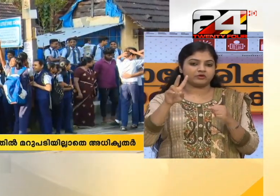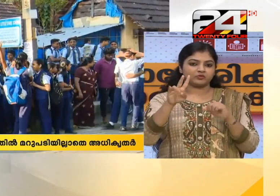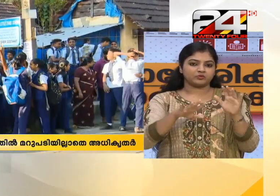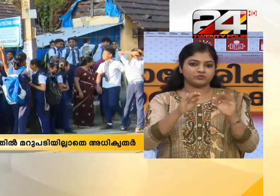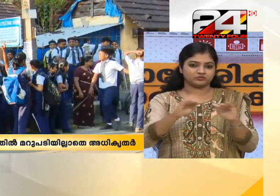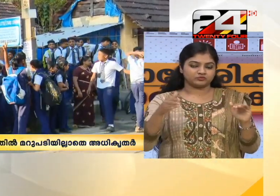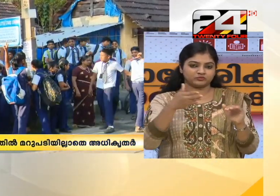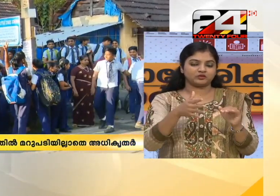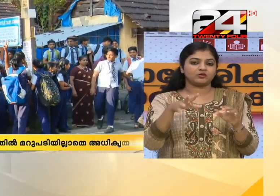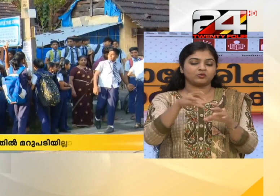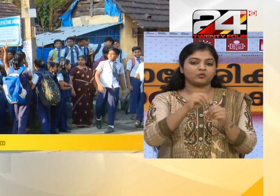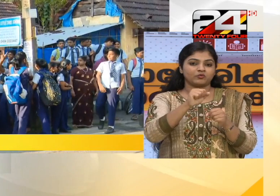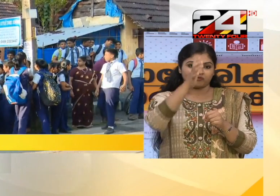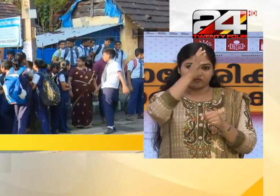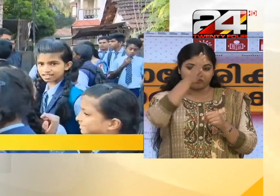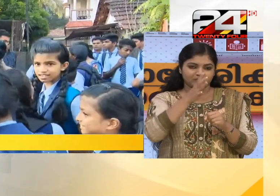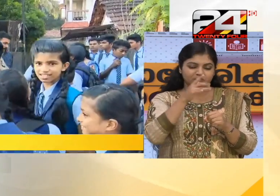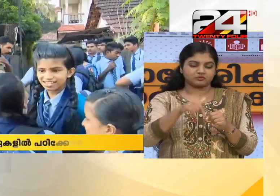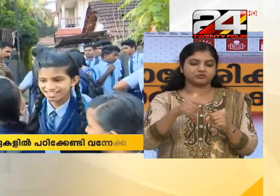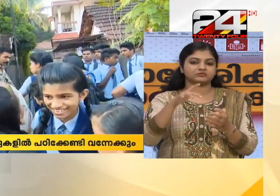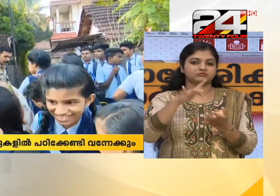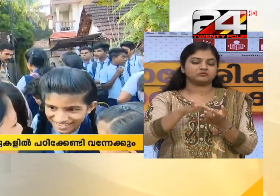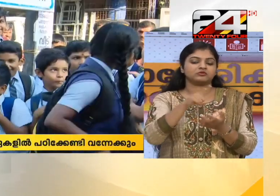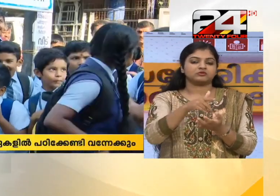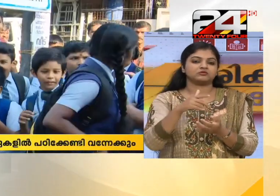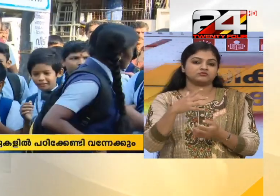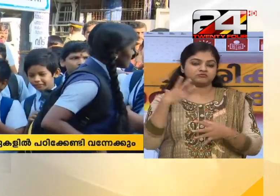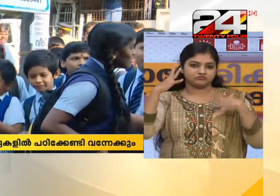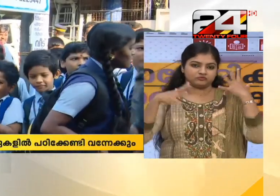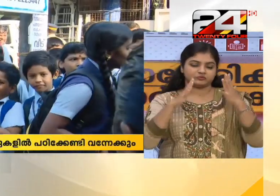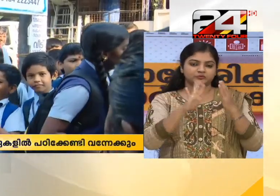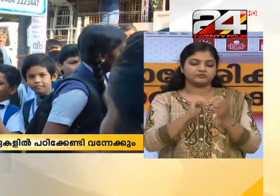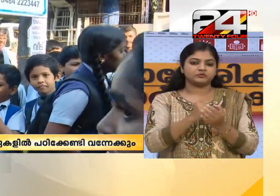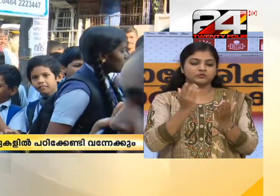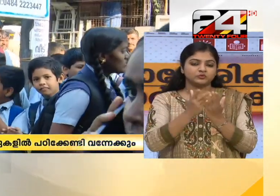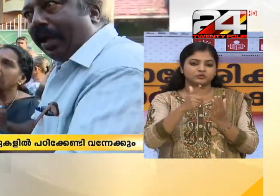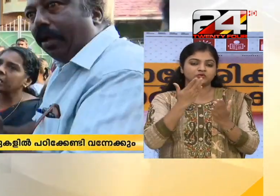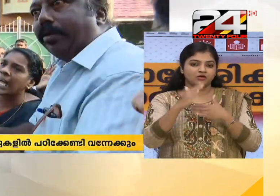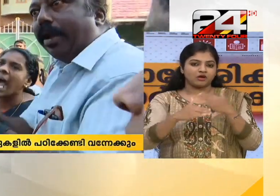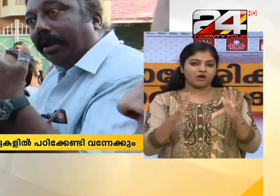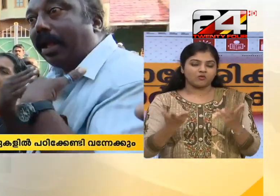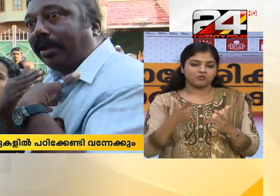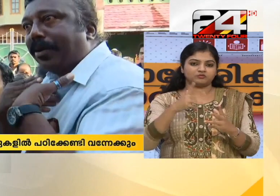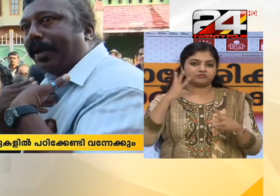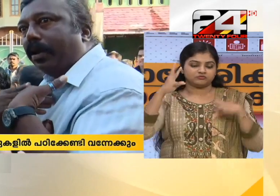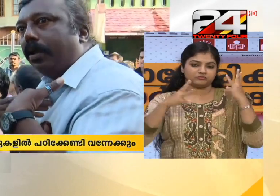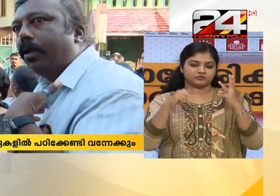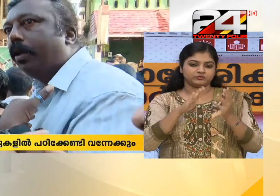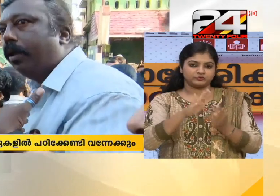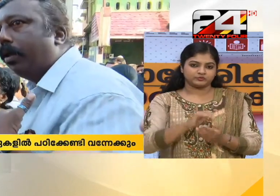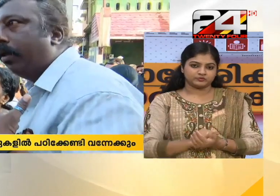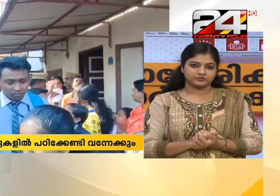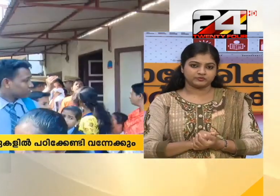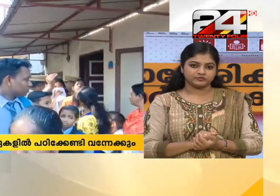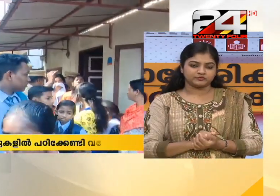29 വിദ്യാർത്ഥികളും അവരുടെ രക്ഷിതാക്കളും ഇപ്പോഴും ആശങ്കയിലാണ്. കുട്ടികളുടെ വിദ്യാഭ്യാസം ഇനി എങ്ങനെ പൂർത്തിയാക്കാൻ കഴിയുമെന്ന ധാരണ ഇപ്പോഴും